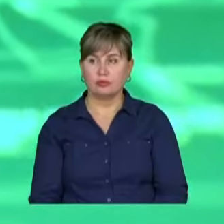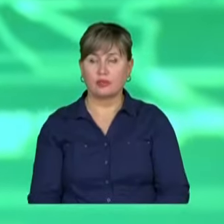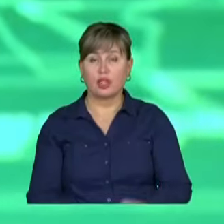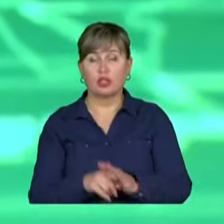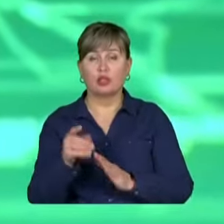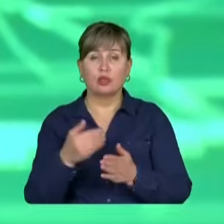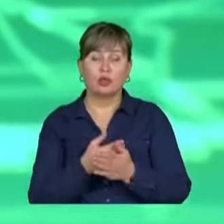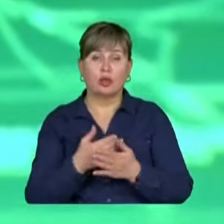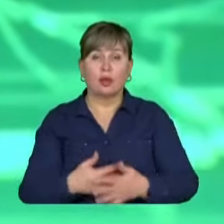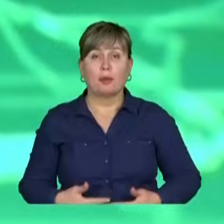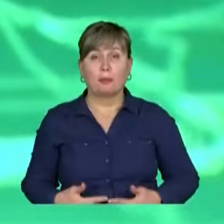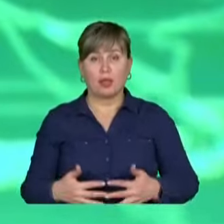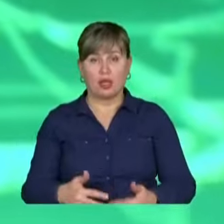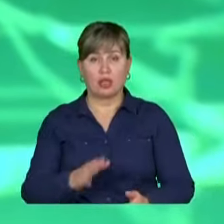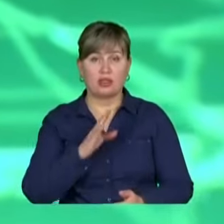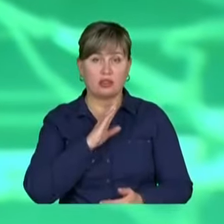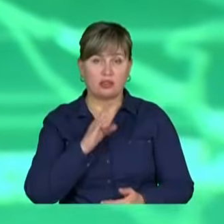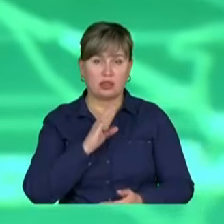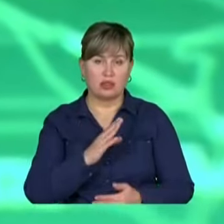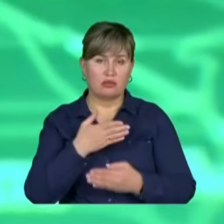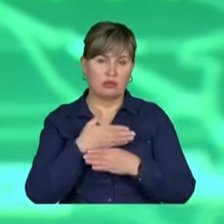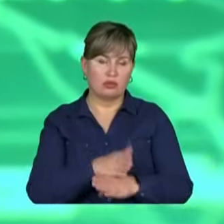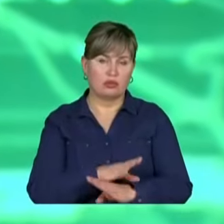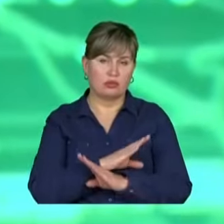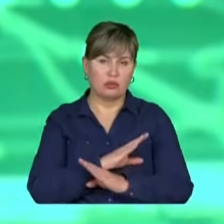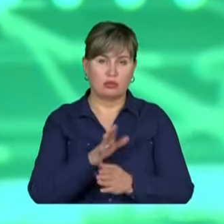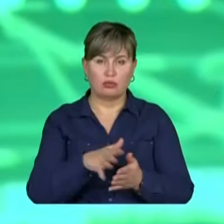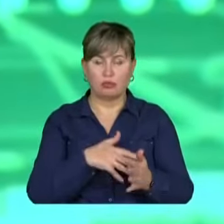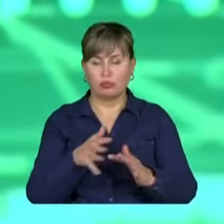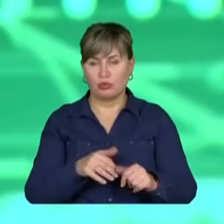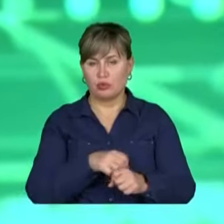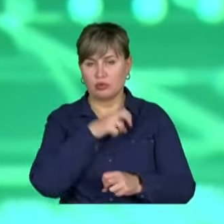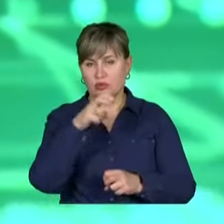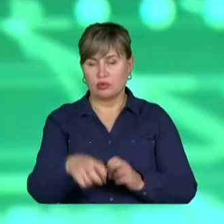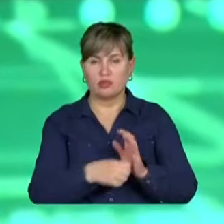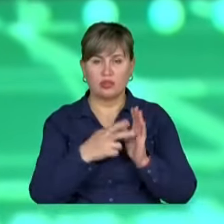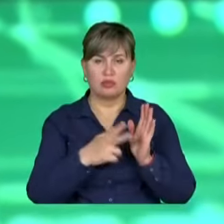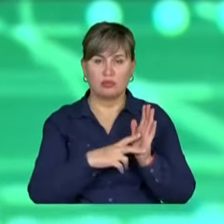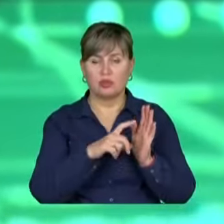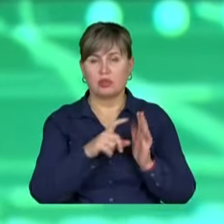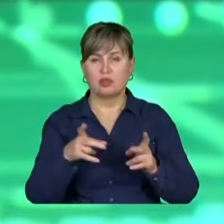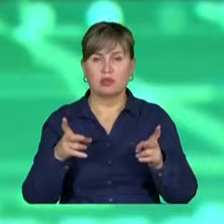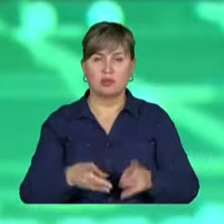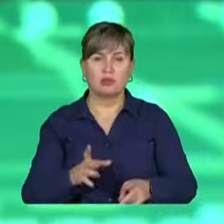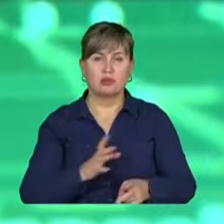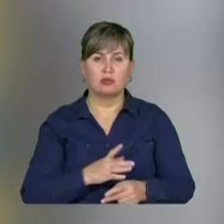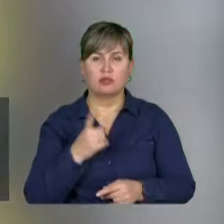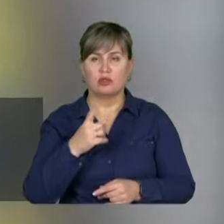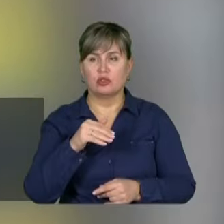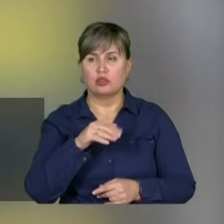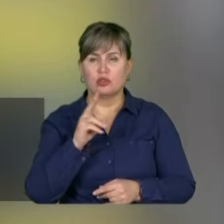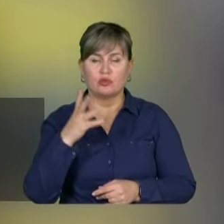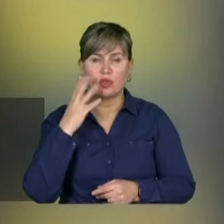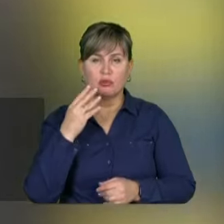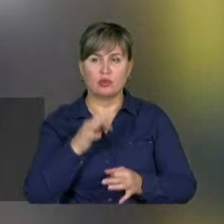Начинаем выпуск. Беременная девушка разбилась насмерть после падения с 18 этажа в Алматы. Трагедия произошла в одном из ЖК в